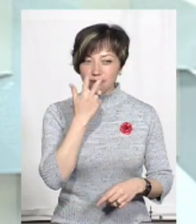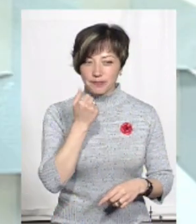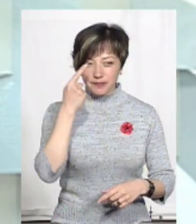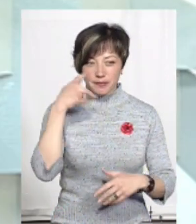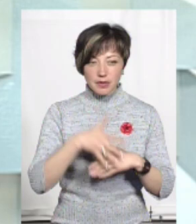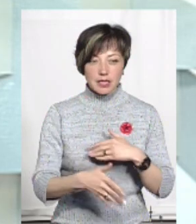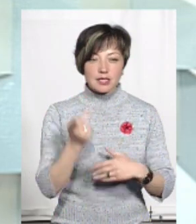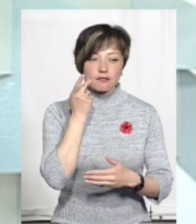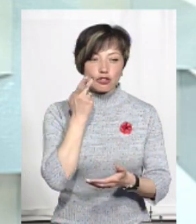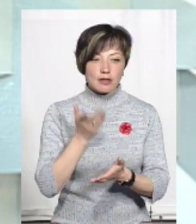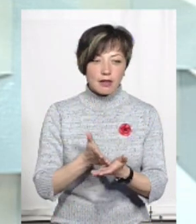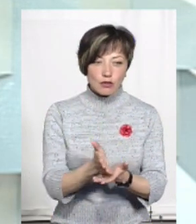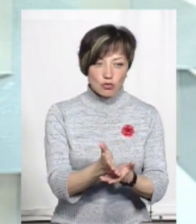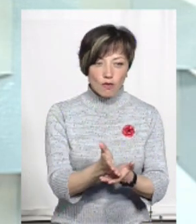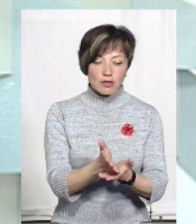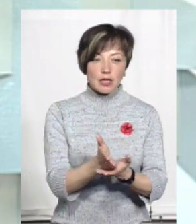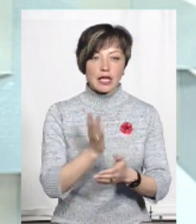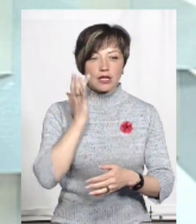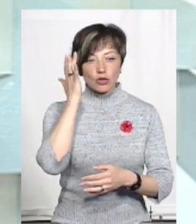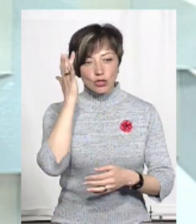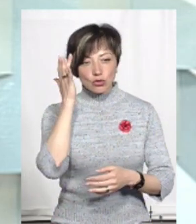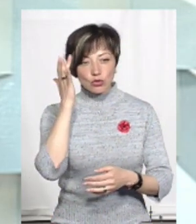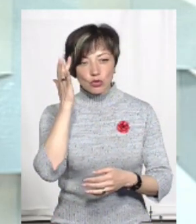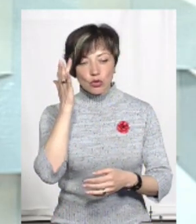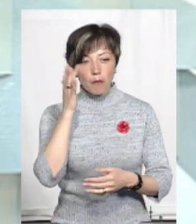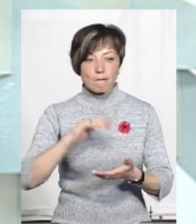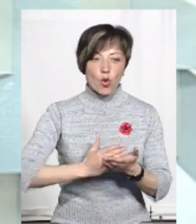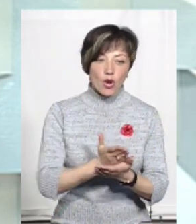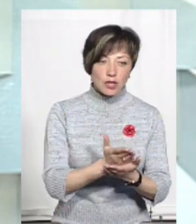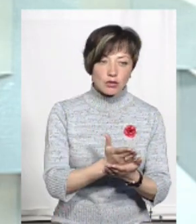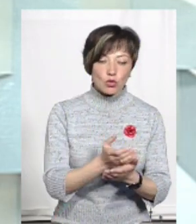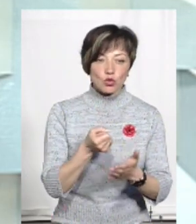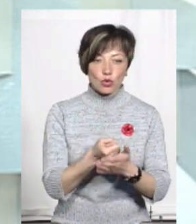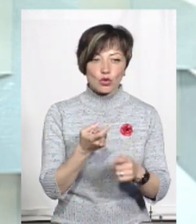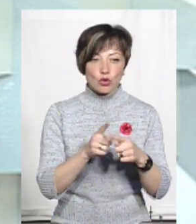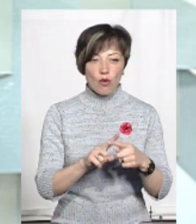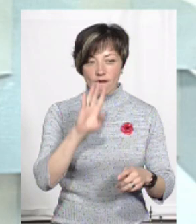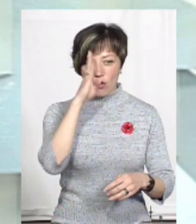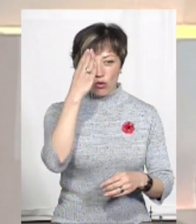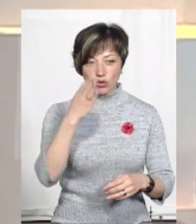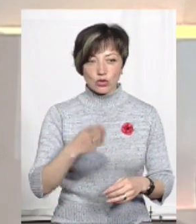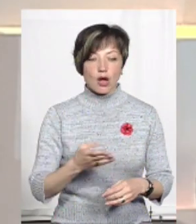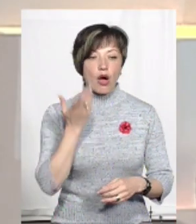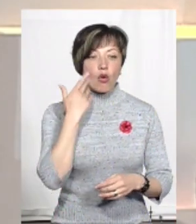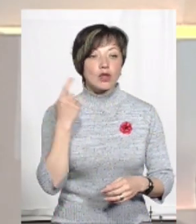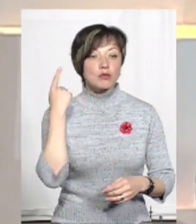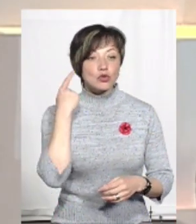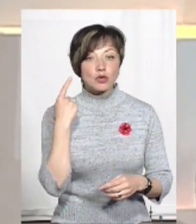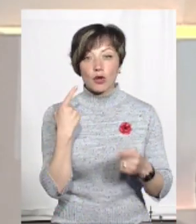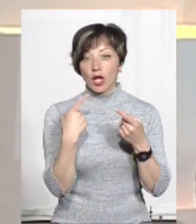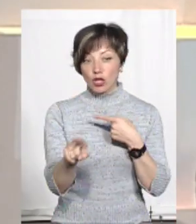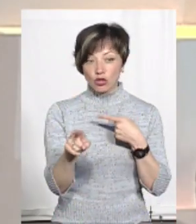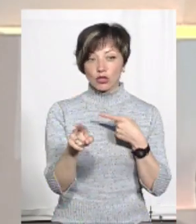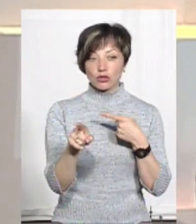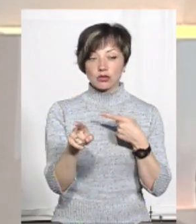свідомість, вона завжди налаштована ідеологічно чи політико-ідеологічно до нього вороже. Коли ми чуємо